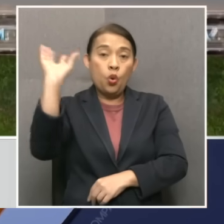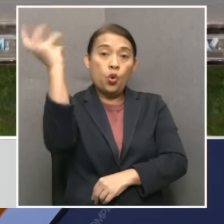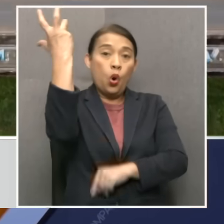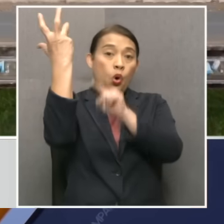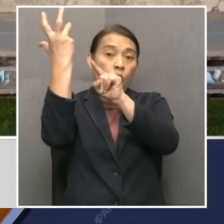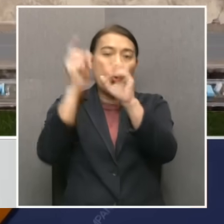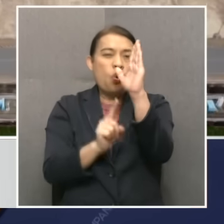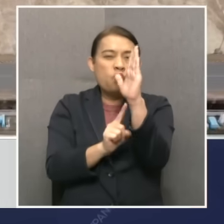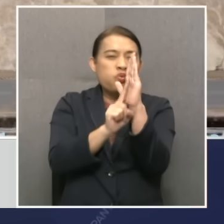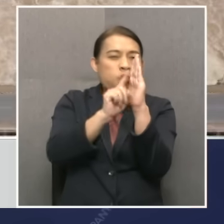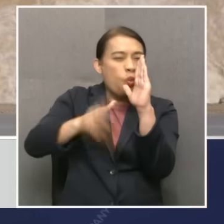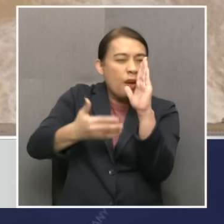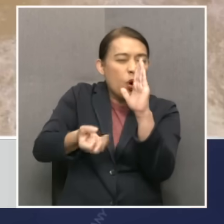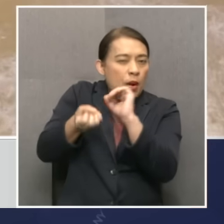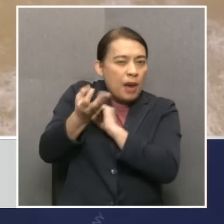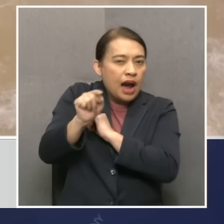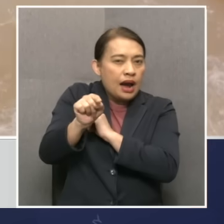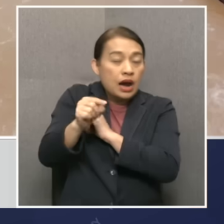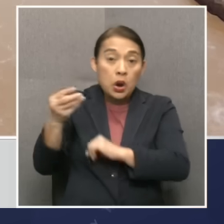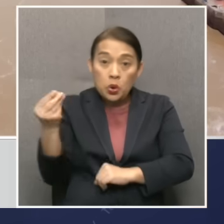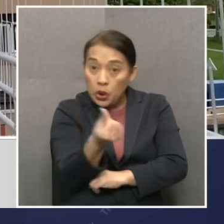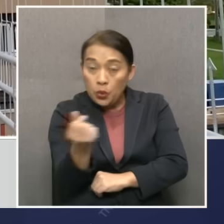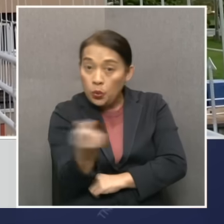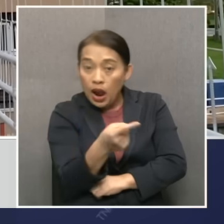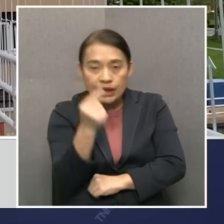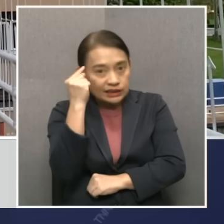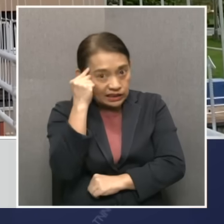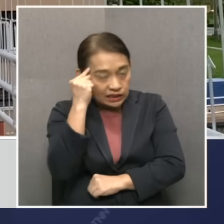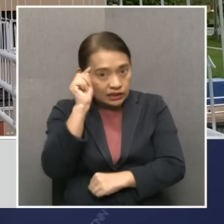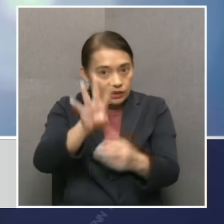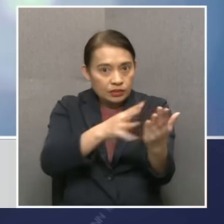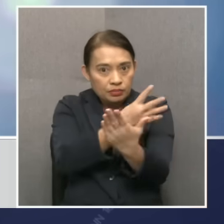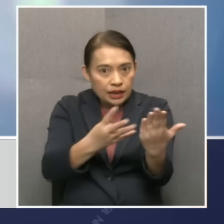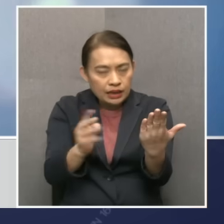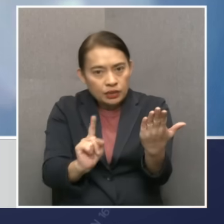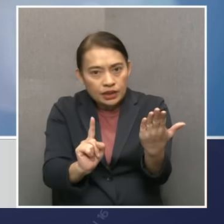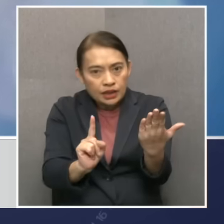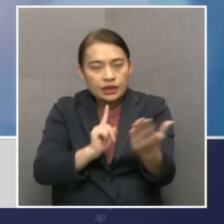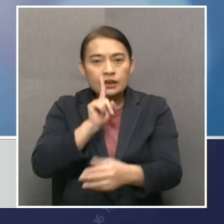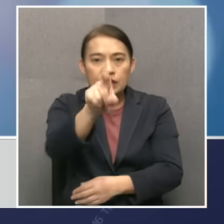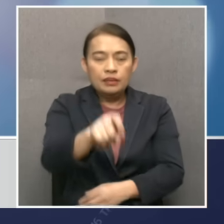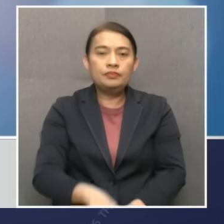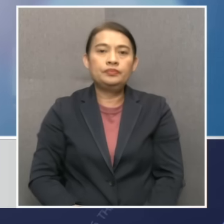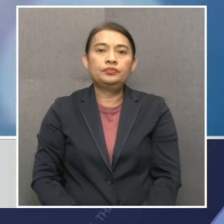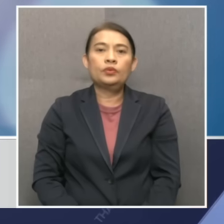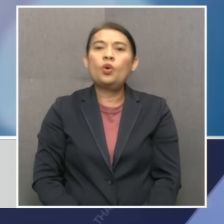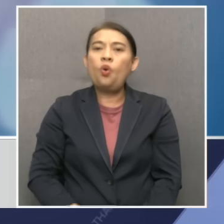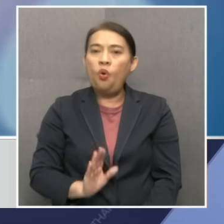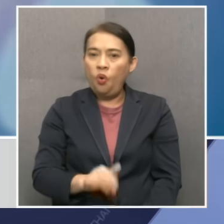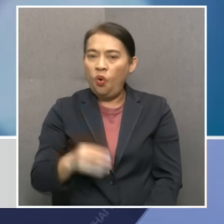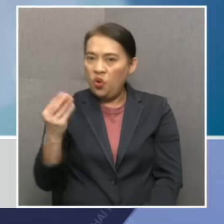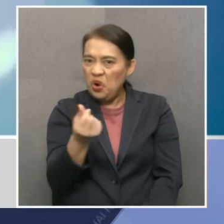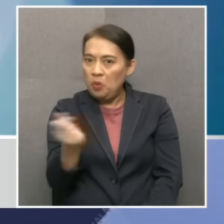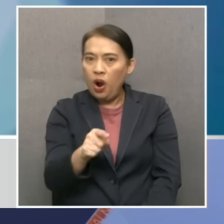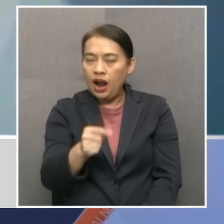ดเป็นประวัติการเนี่ยอาจารย์มองว่ามันเร็วกว่าที่คาดการเอาไว้ด้วยไหมคะ ครับมันเร็วกว่าครับคือโดยปก